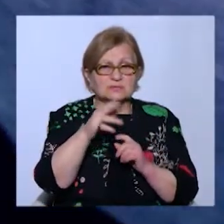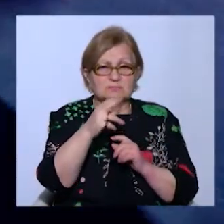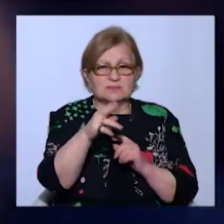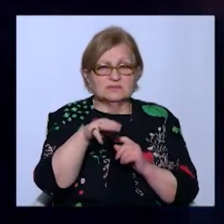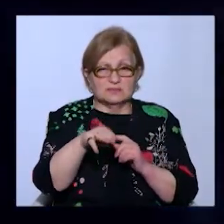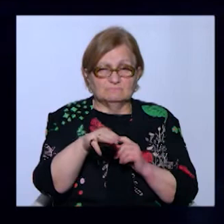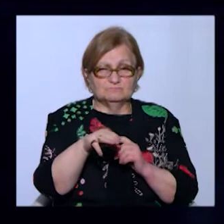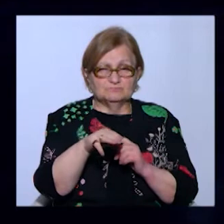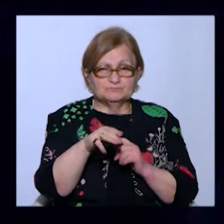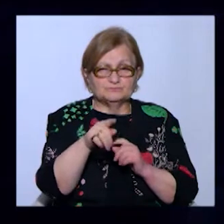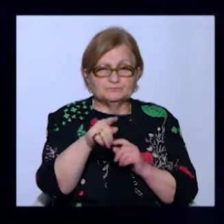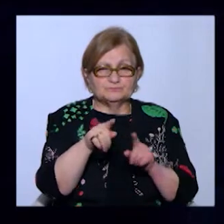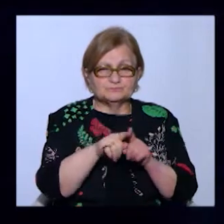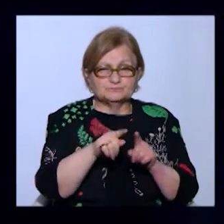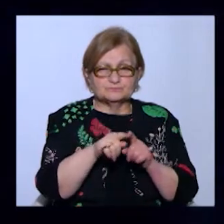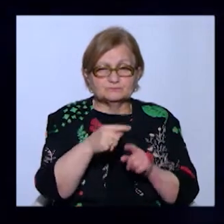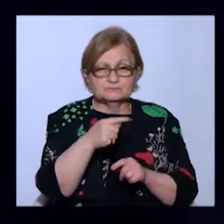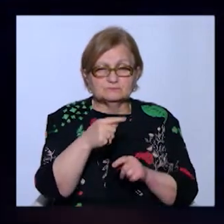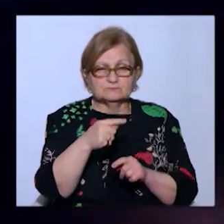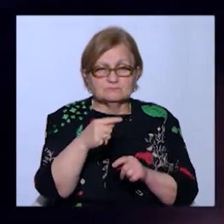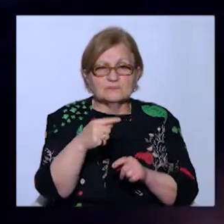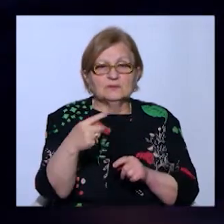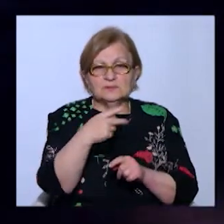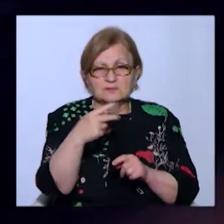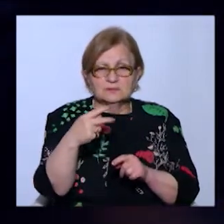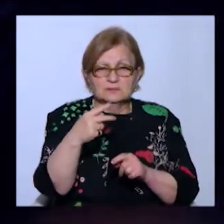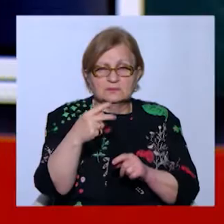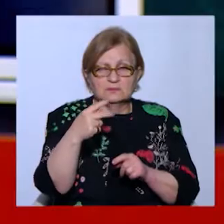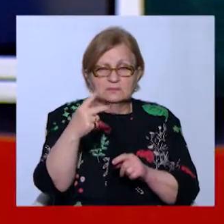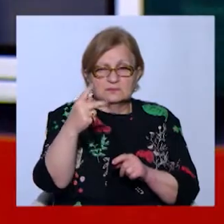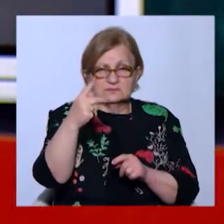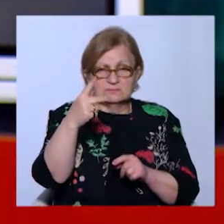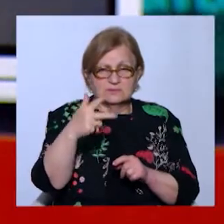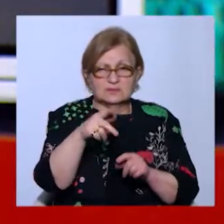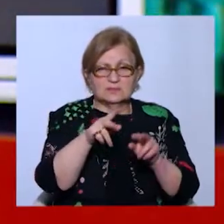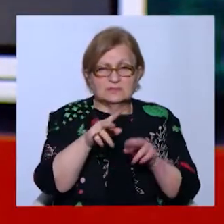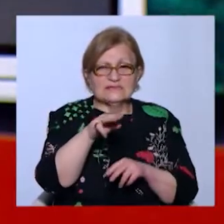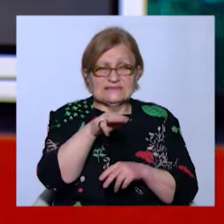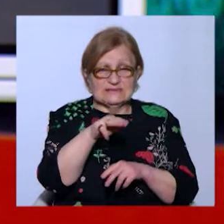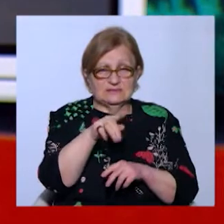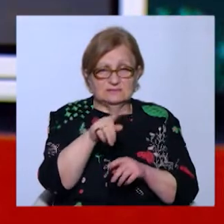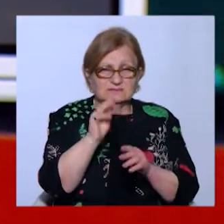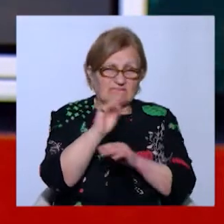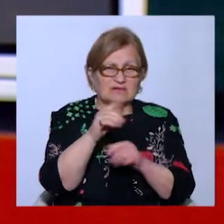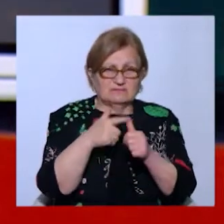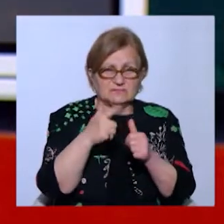სამი ხარისხად x - 2 ეს არის სამი ხარისხად x-ი შეფარდებული 3-ის კვადრატთან, ანუ t